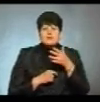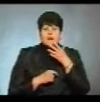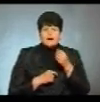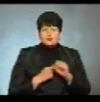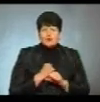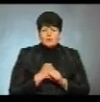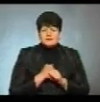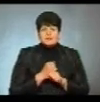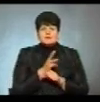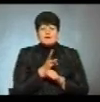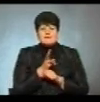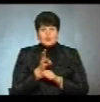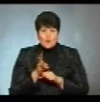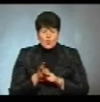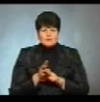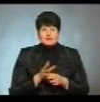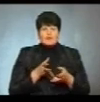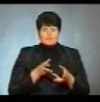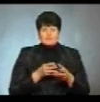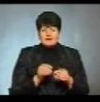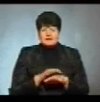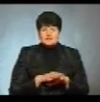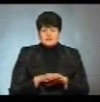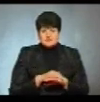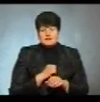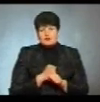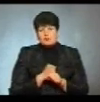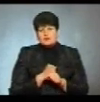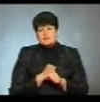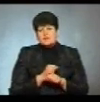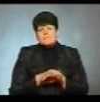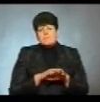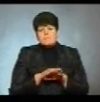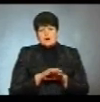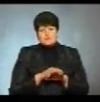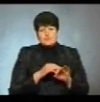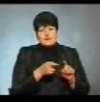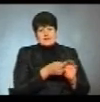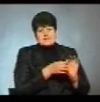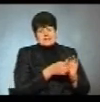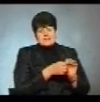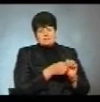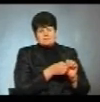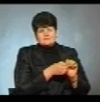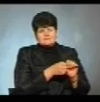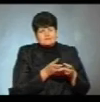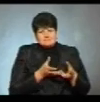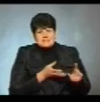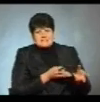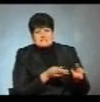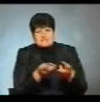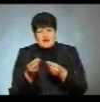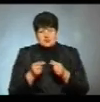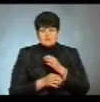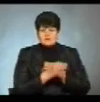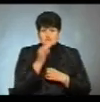робити? Це відеоролики і переконувати населення, і робити масове зараження. Відповідно, саме на Сході